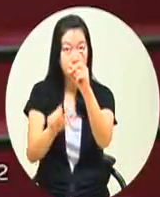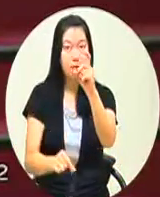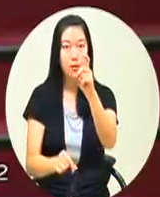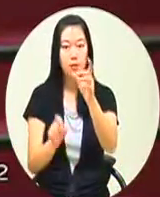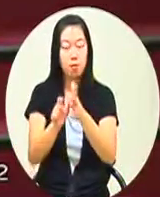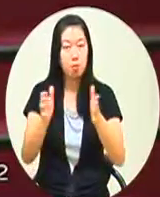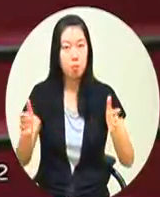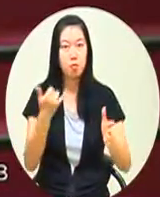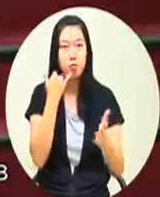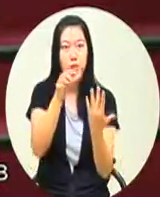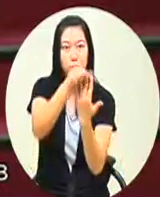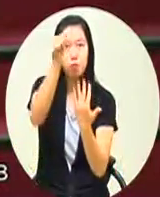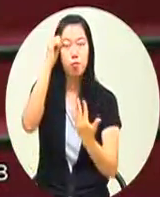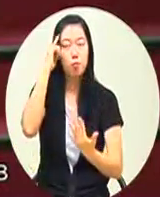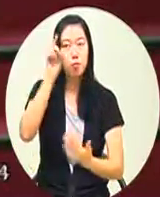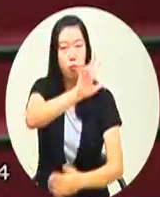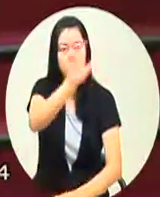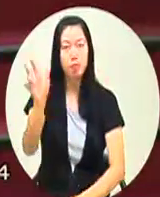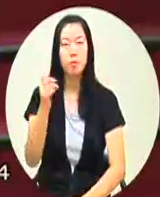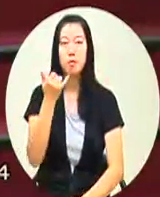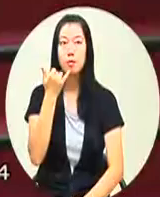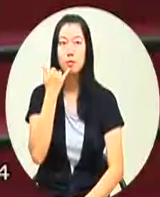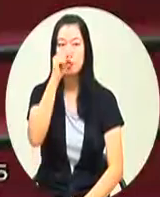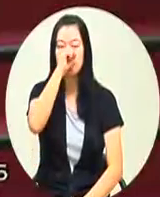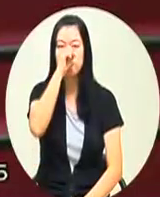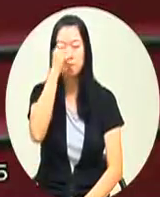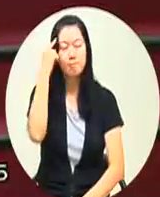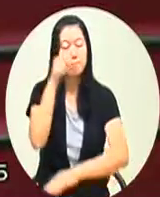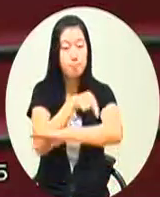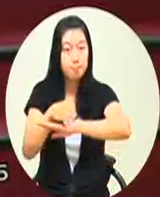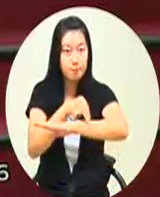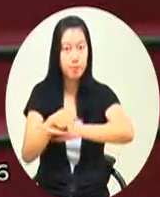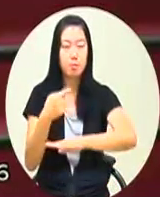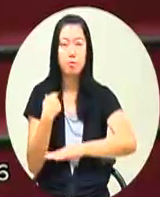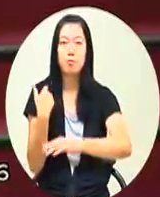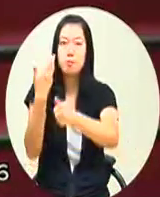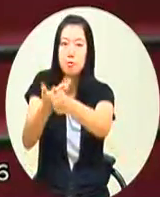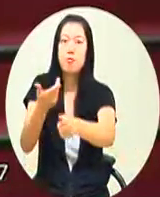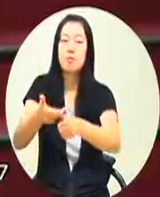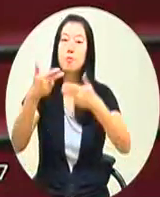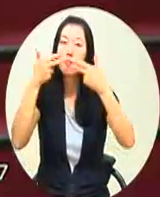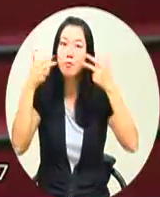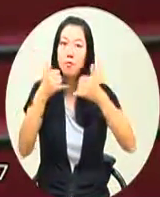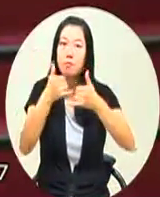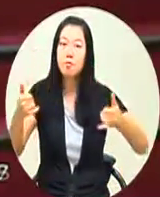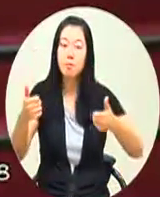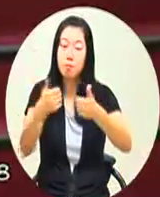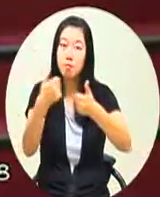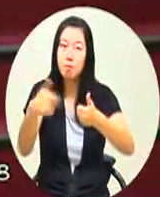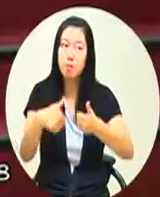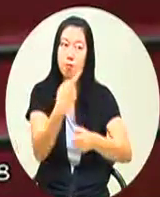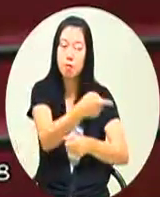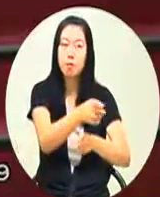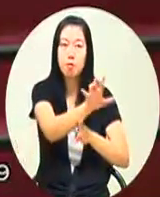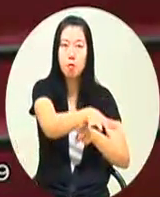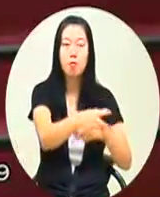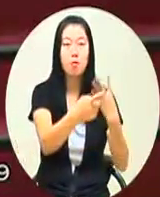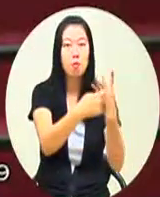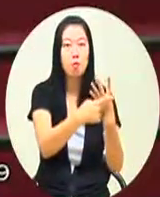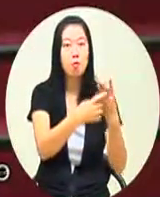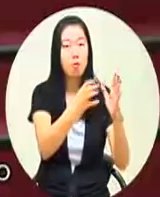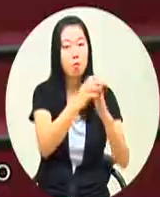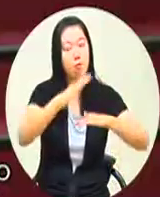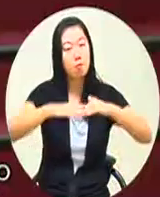选择一天好好规划，由我们的园民会跟农业局来协